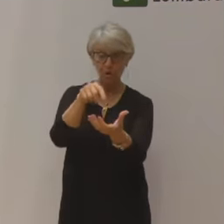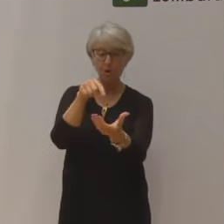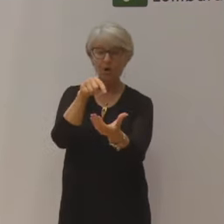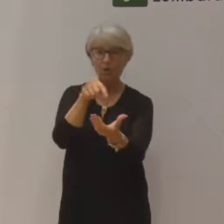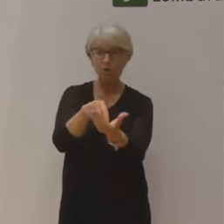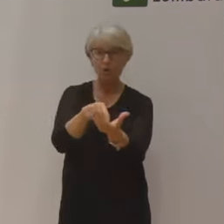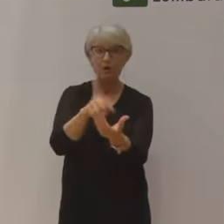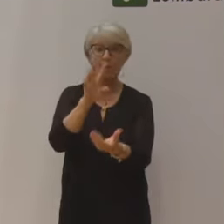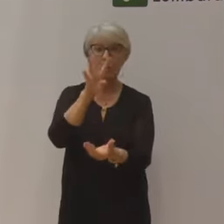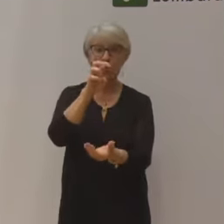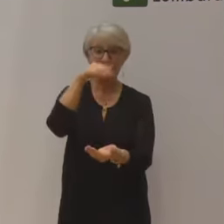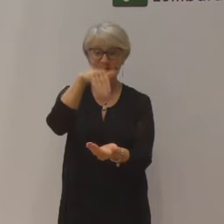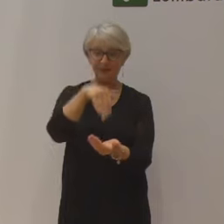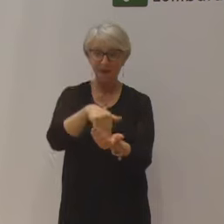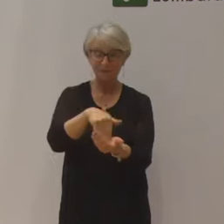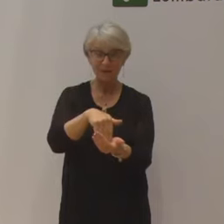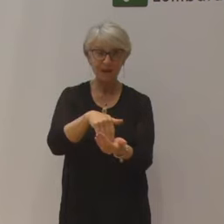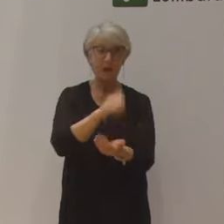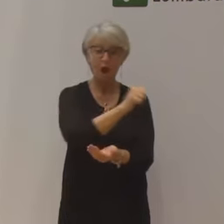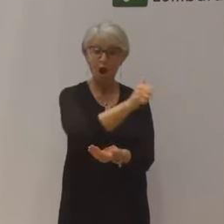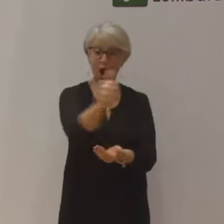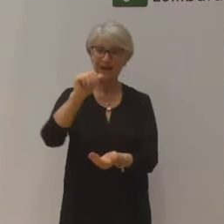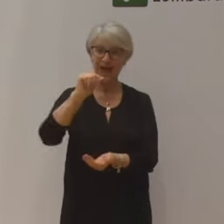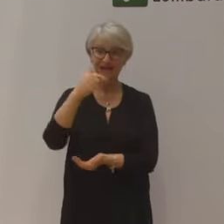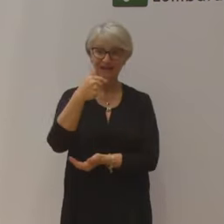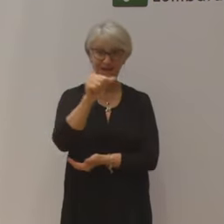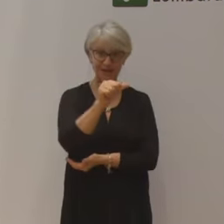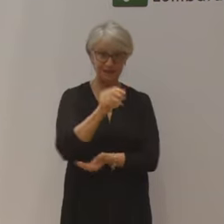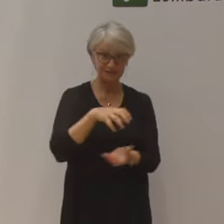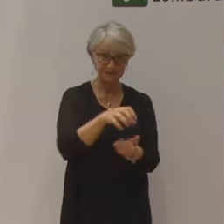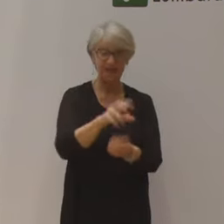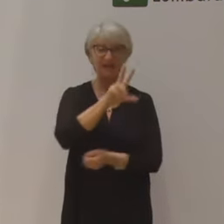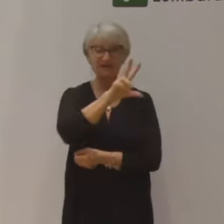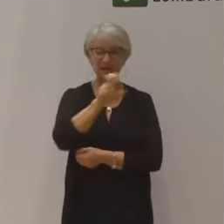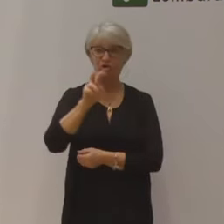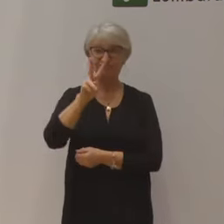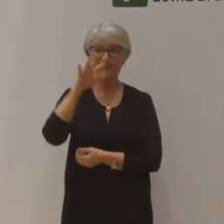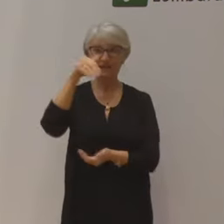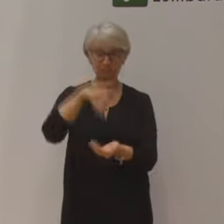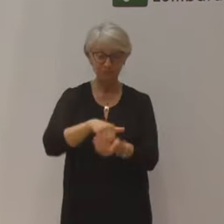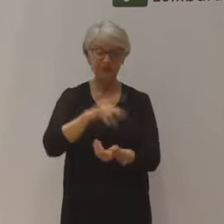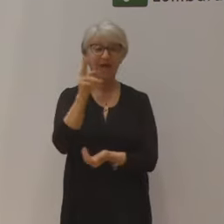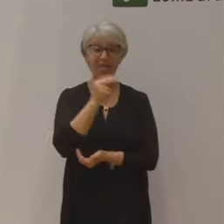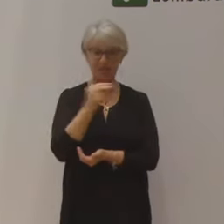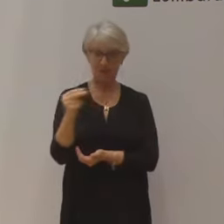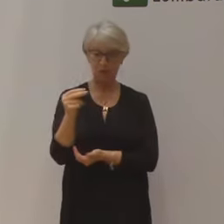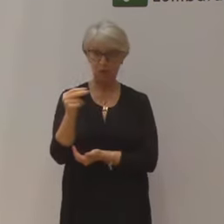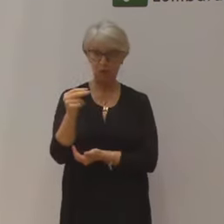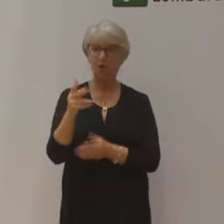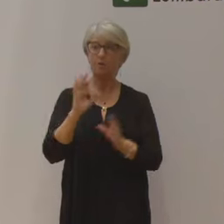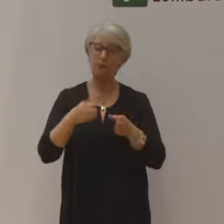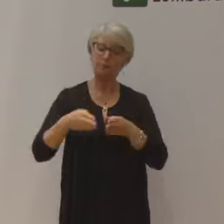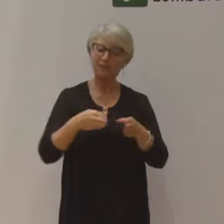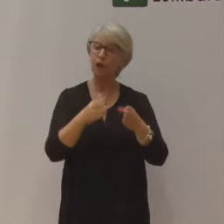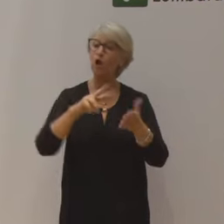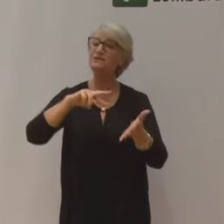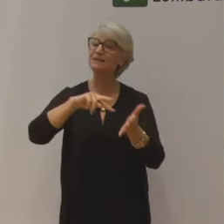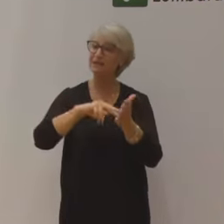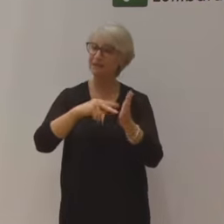vengono date 40.000 euro per ogni ATS, quindi un totale di 320.000 euro per i cosiddetti percorsi